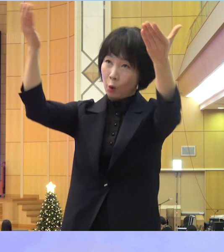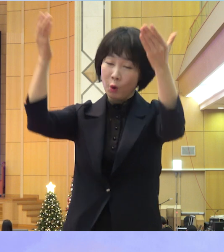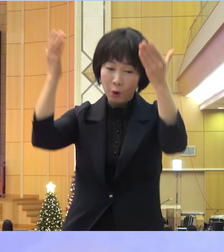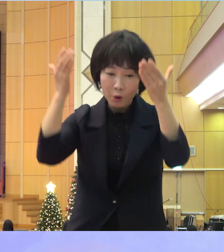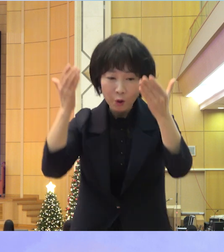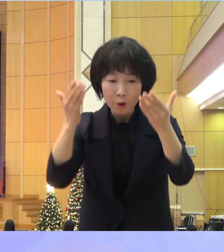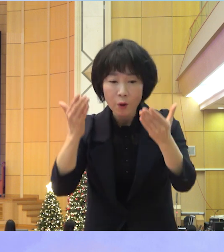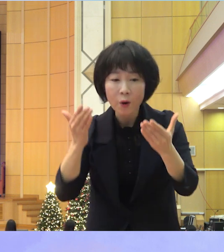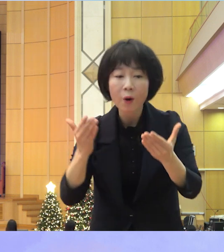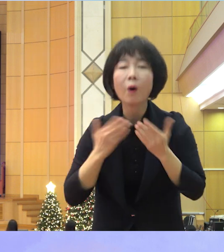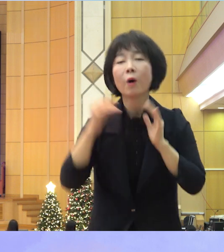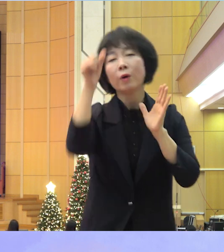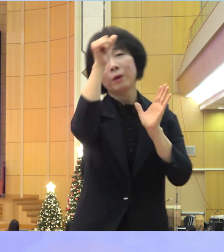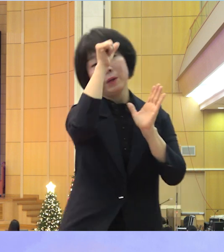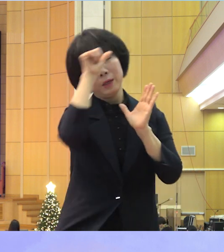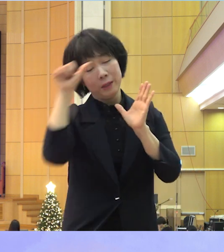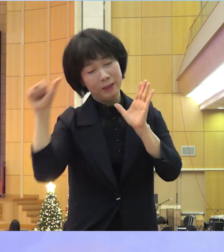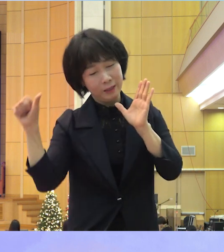위로받고